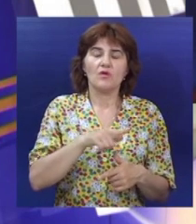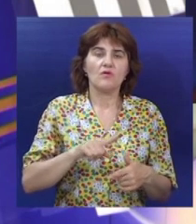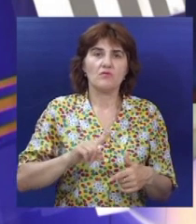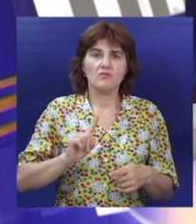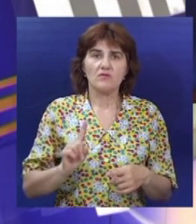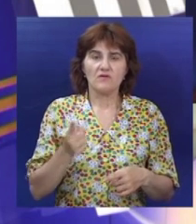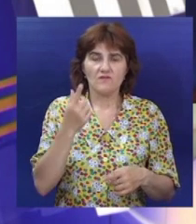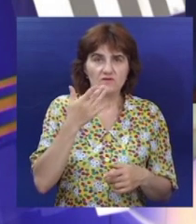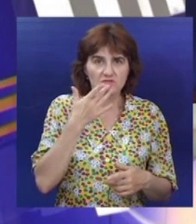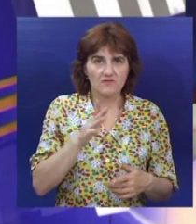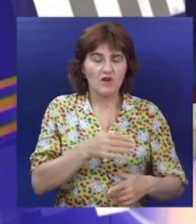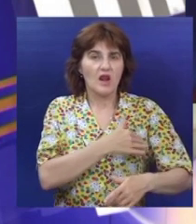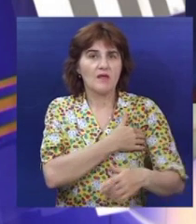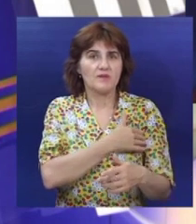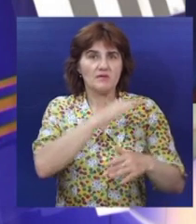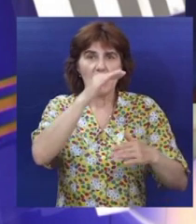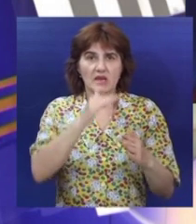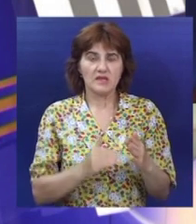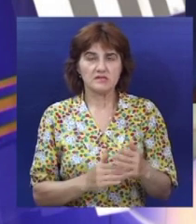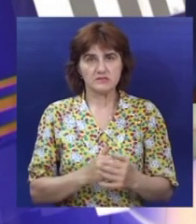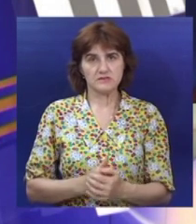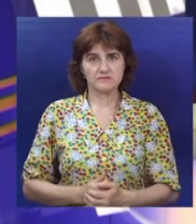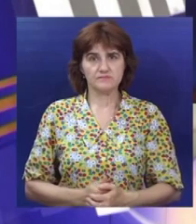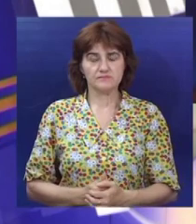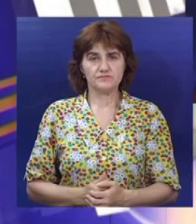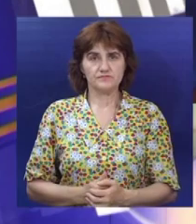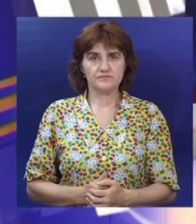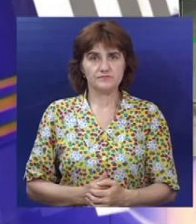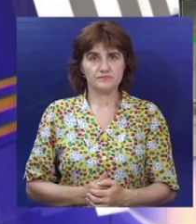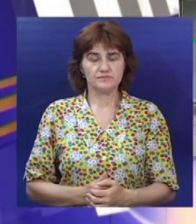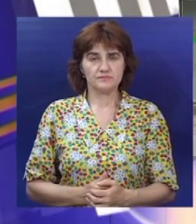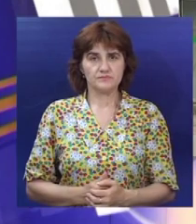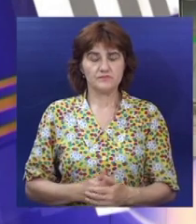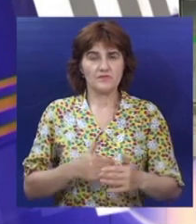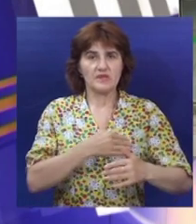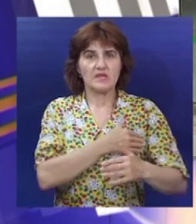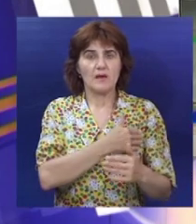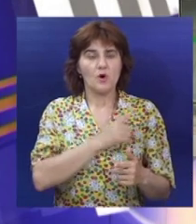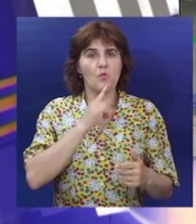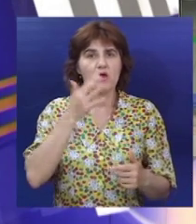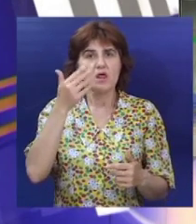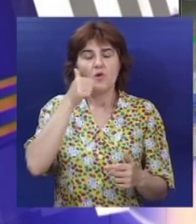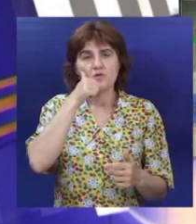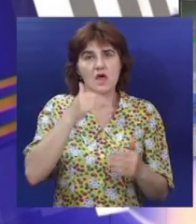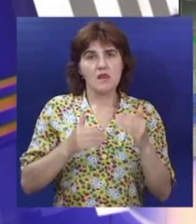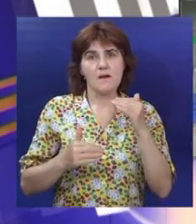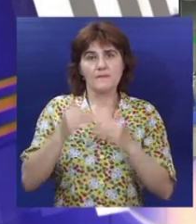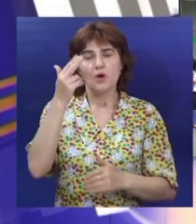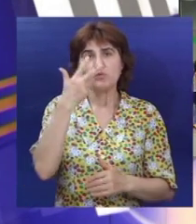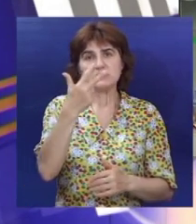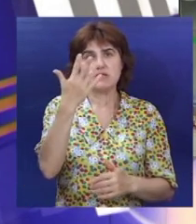svesti, prouzrokovan niskim krvnim pritiskom na javnim mestima. Temperature koje su već danima